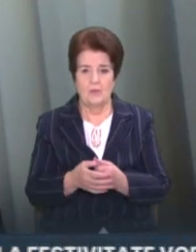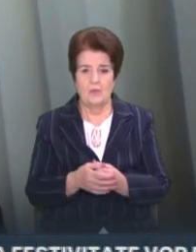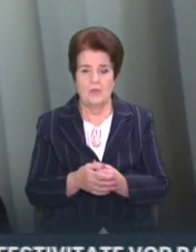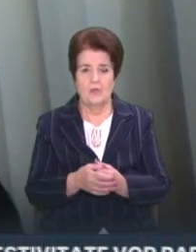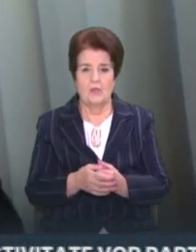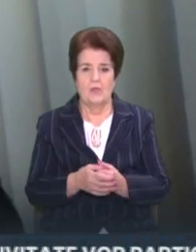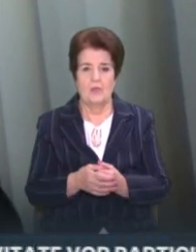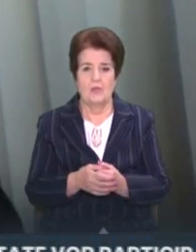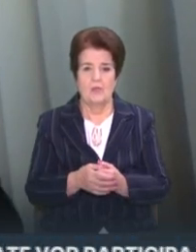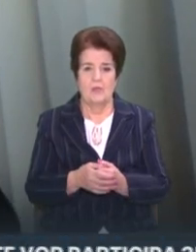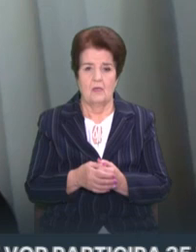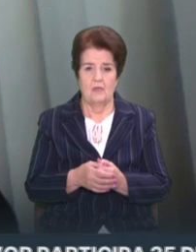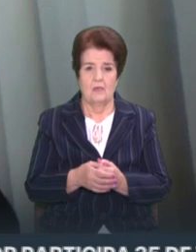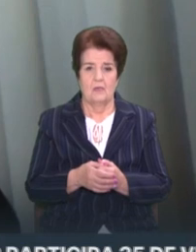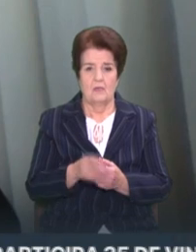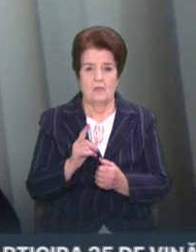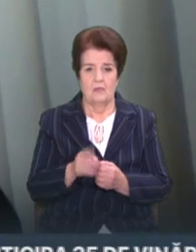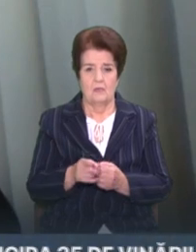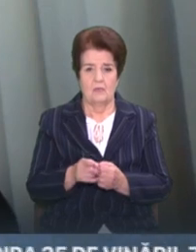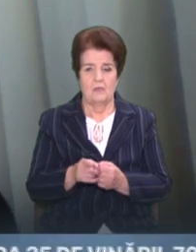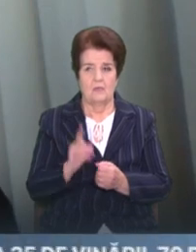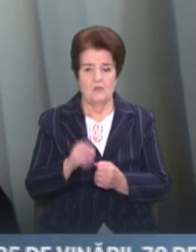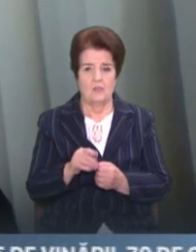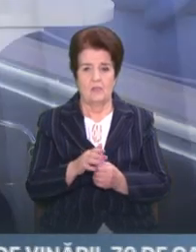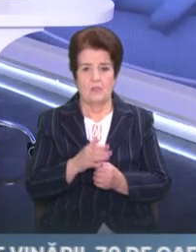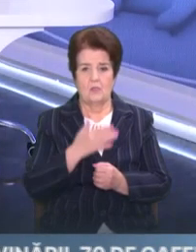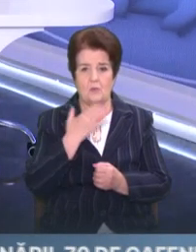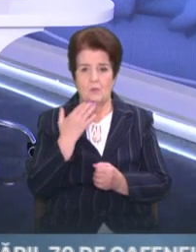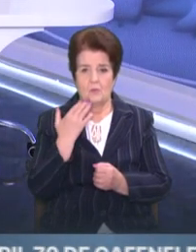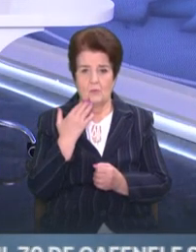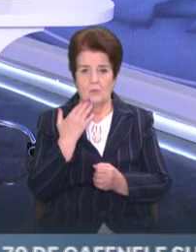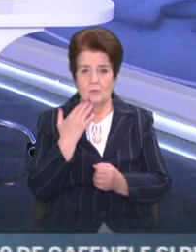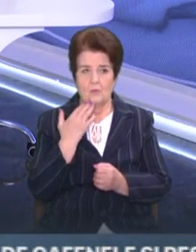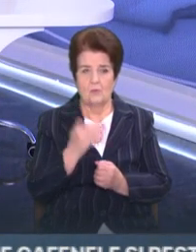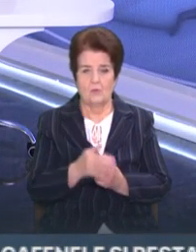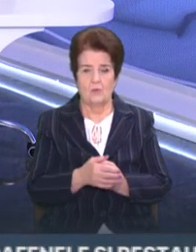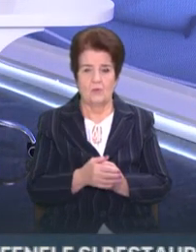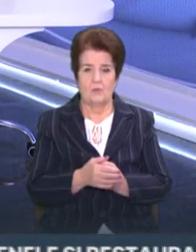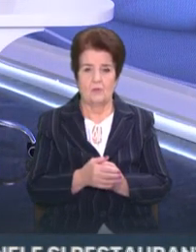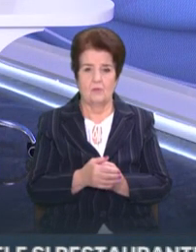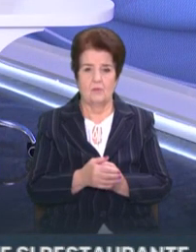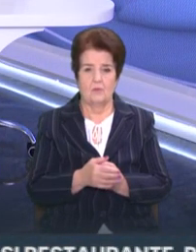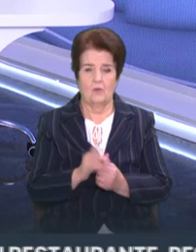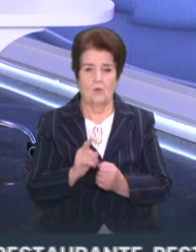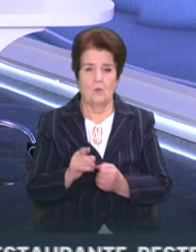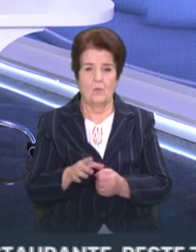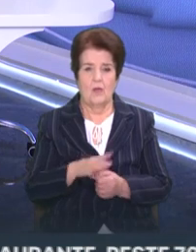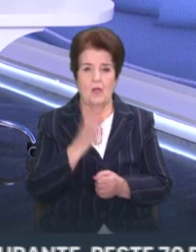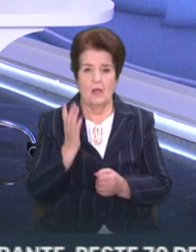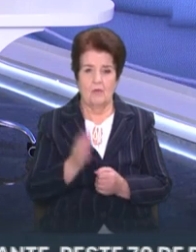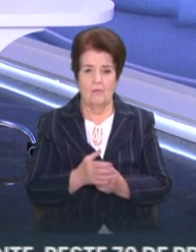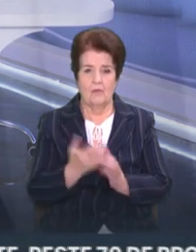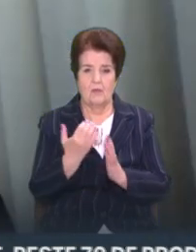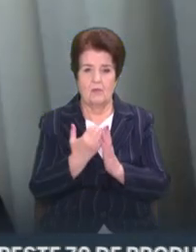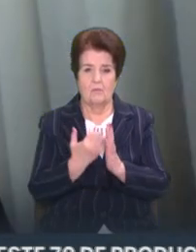făcut-o, însă sunt necesare măsuri mult mai complexe și organizate la nivel național, cum ar fi anumite programe